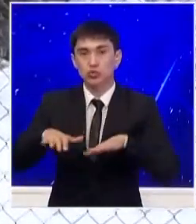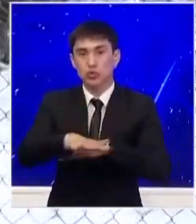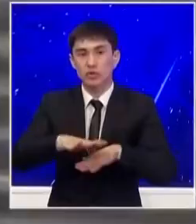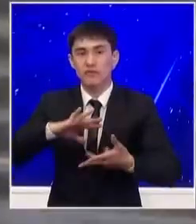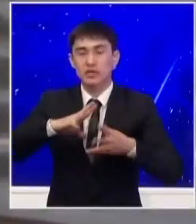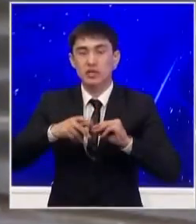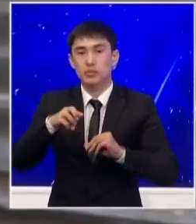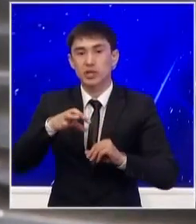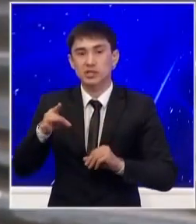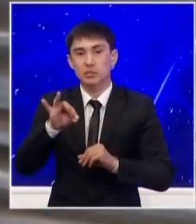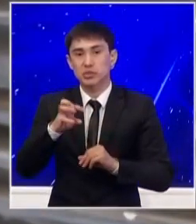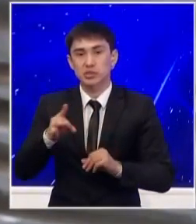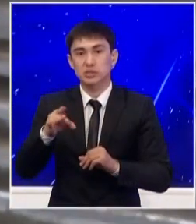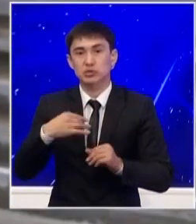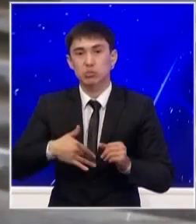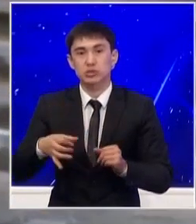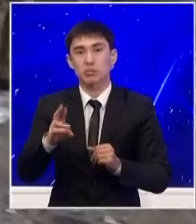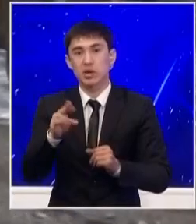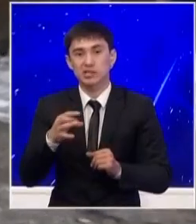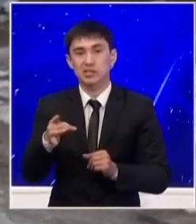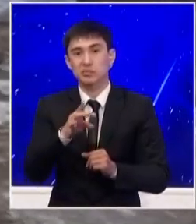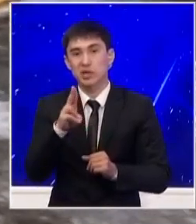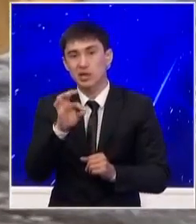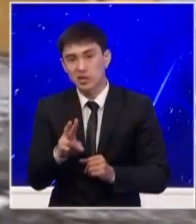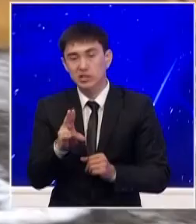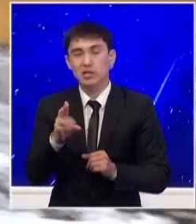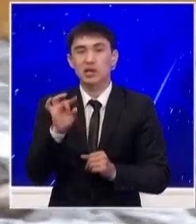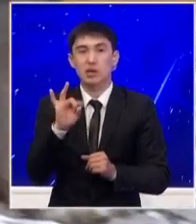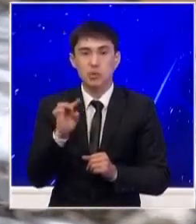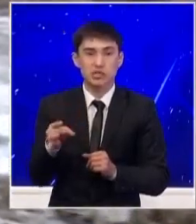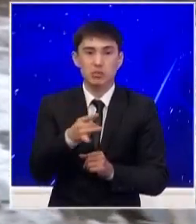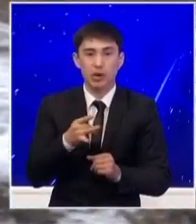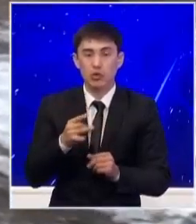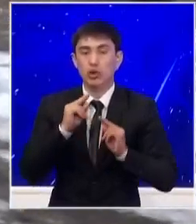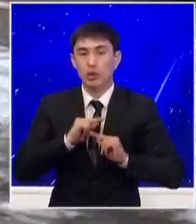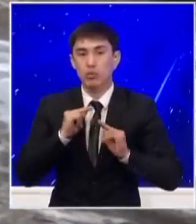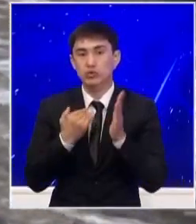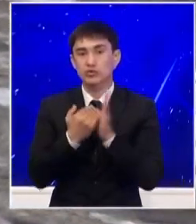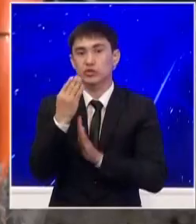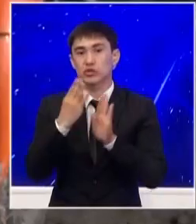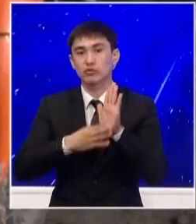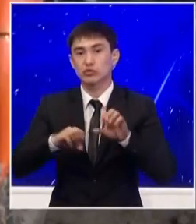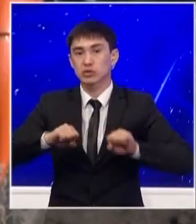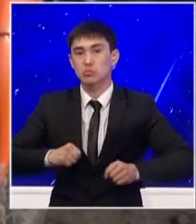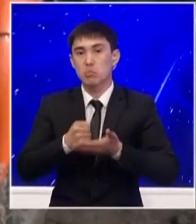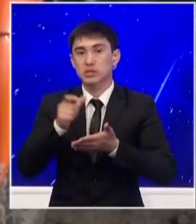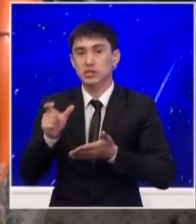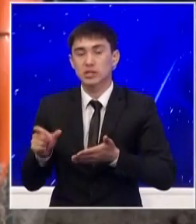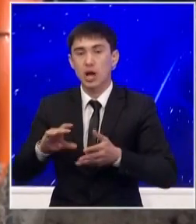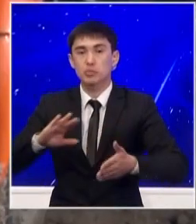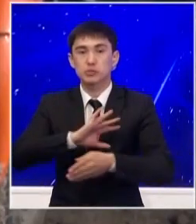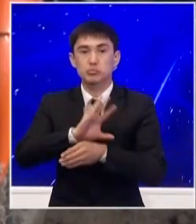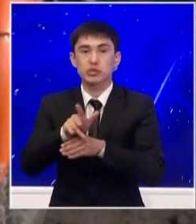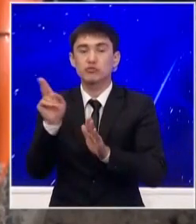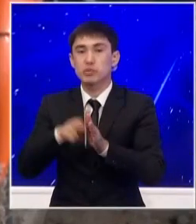целом в Талгарском, Ембешеказахском, Жамбылском, Красайском, Кейенском и Раимбекском районах работает свыше 90 спасателей,